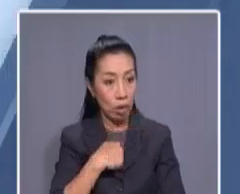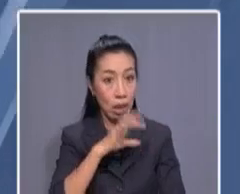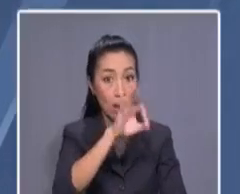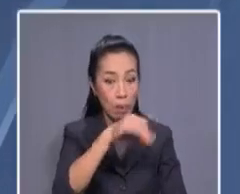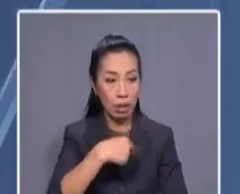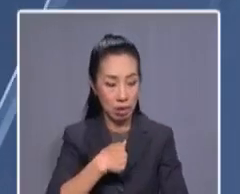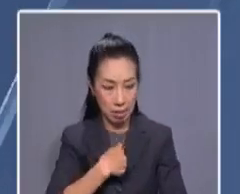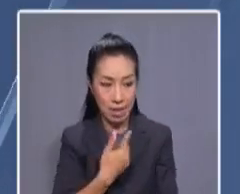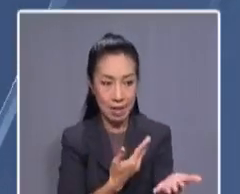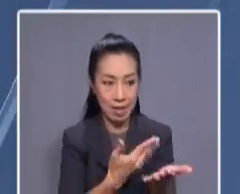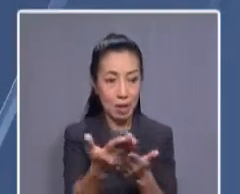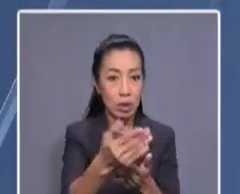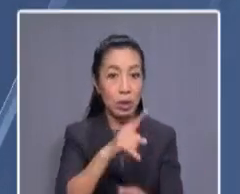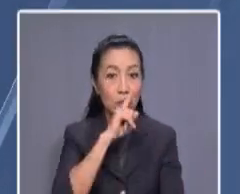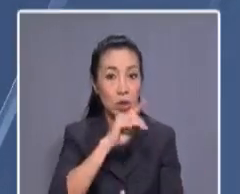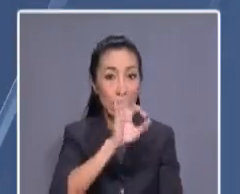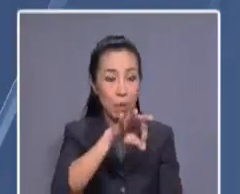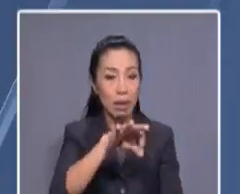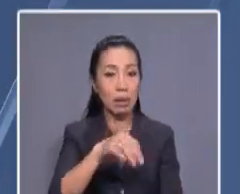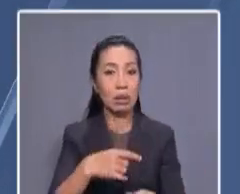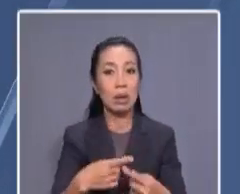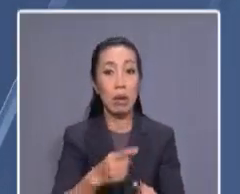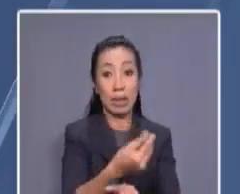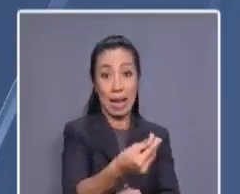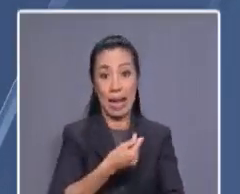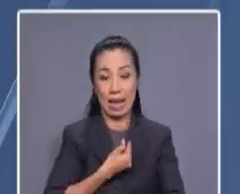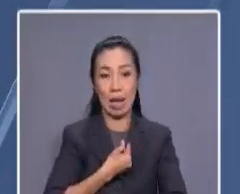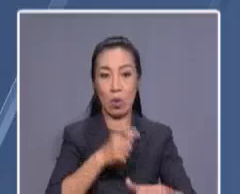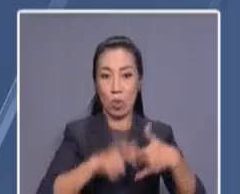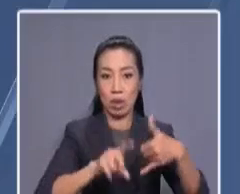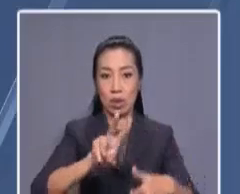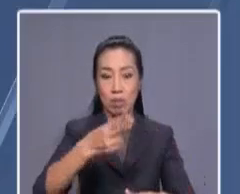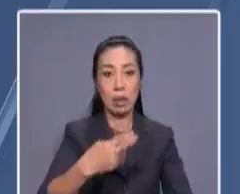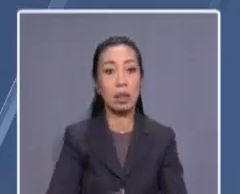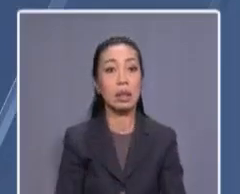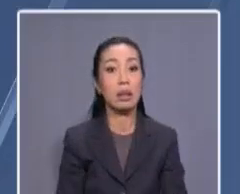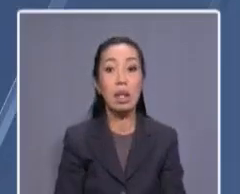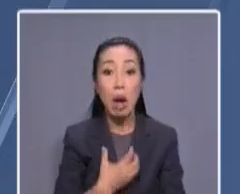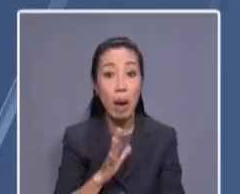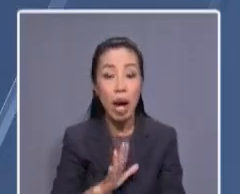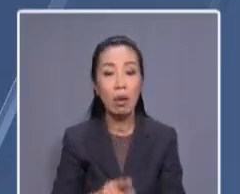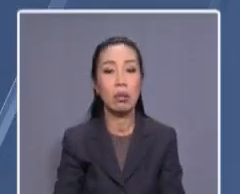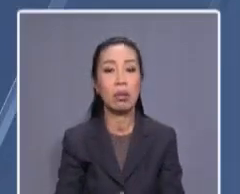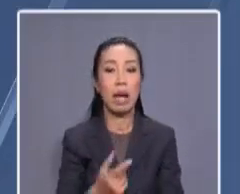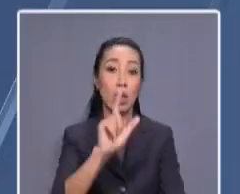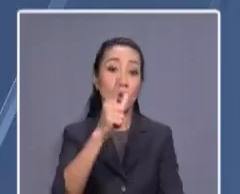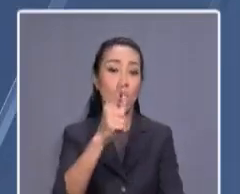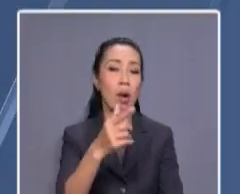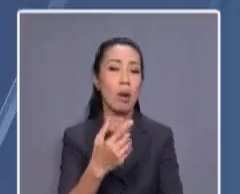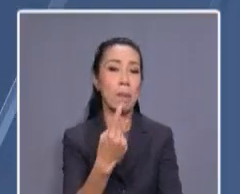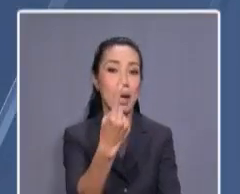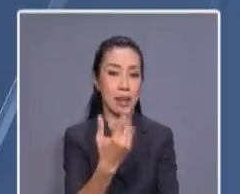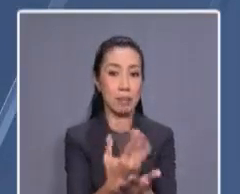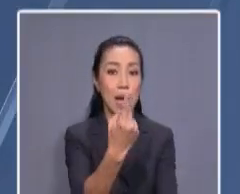บาทแต่จะได้รับผลตอบแทนคือมือละ 20,000 บาทอย่างเงี้ยแต่ถ้าไม่เอามือละ 20,000 บาทก็จะเป็นทองจำนวน1บาทค่ะเป็นลัก